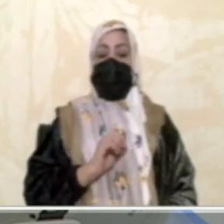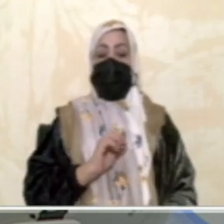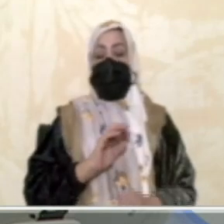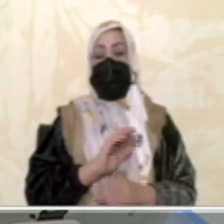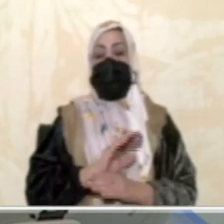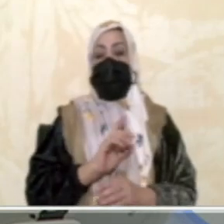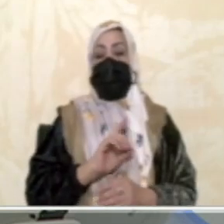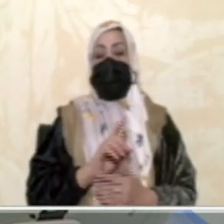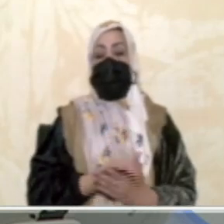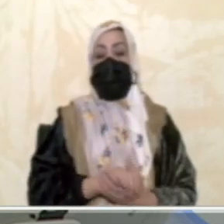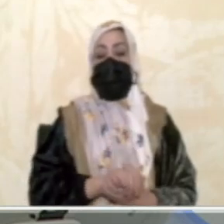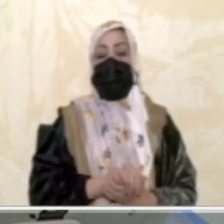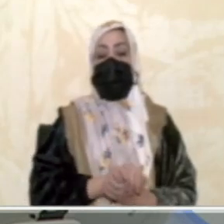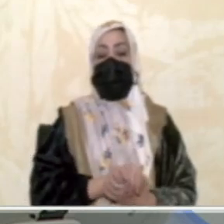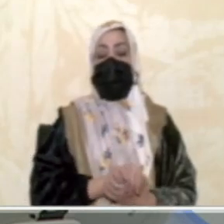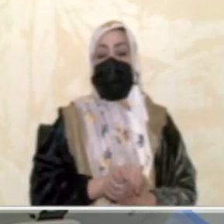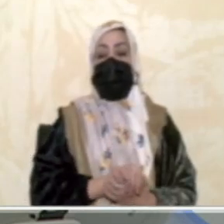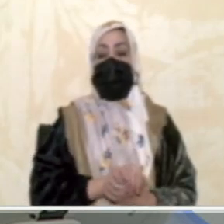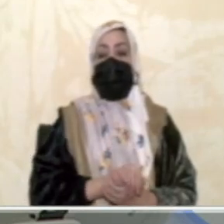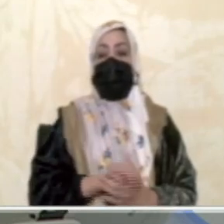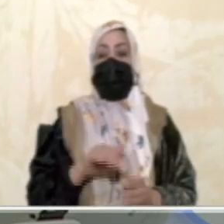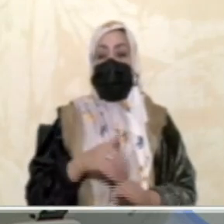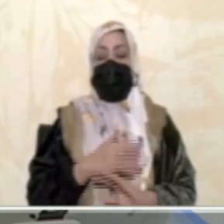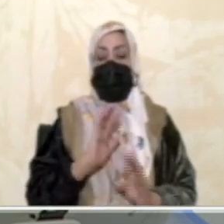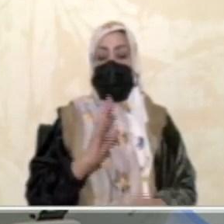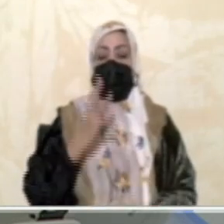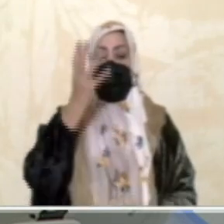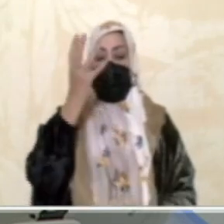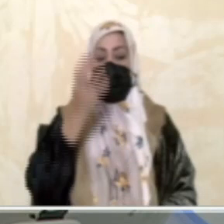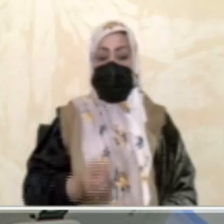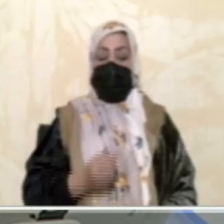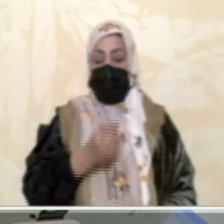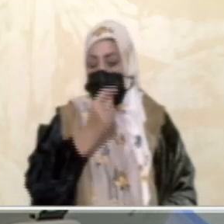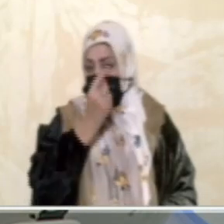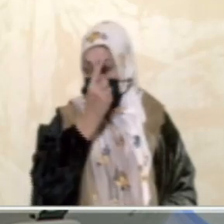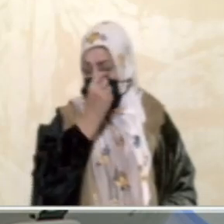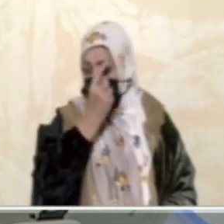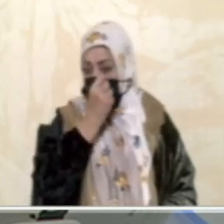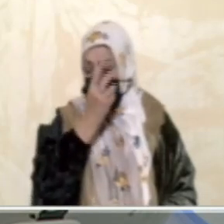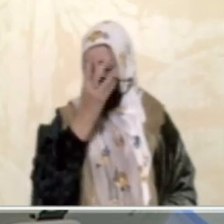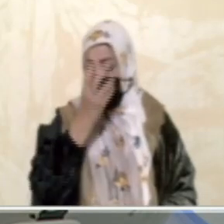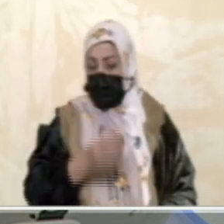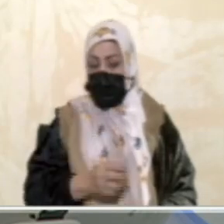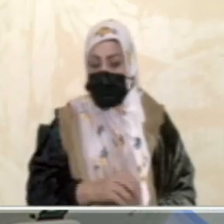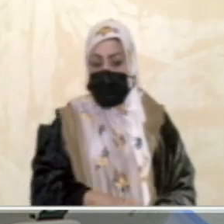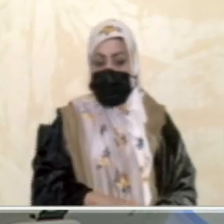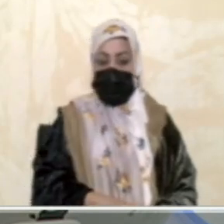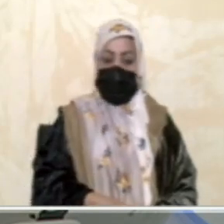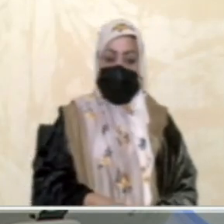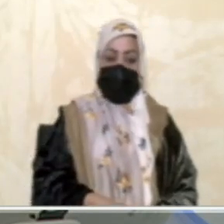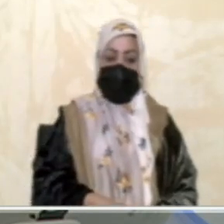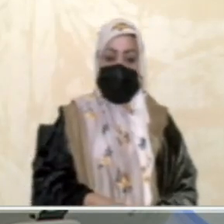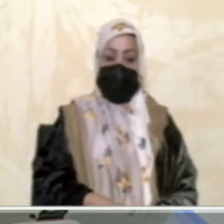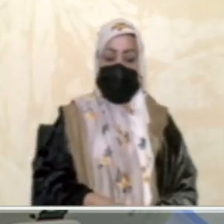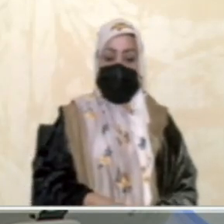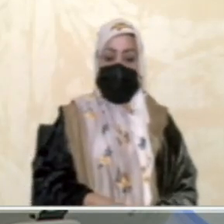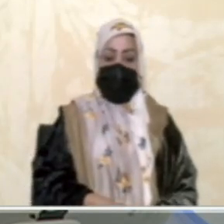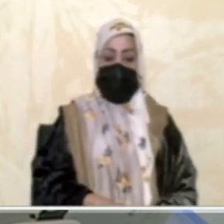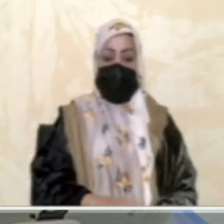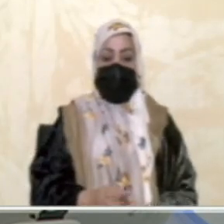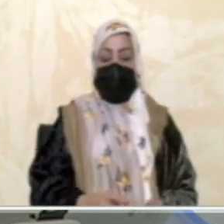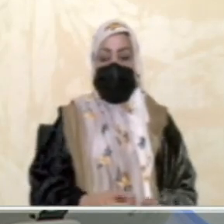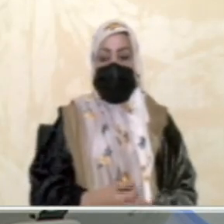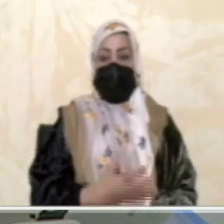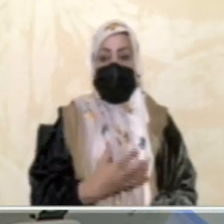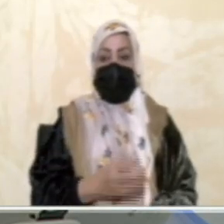لي واحده من الصبح وحده في الليل في السحور ما يكلمه الصبح بلكي تجي قبل الفجر قبل